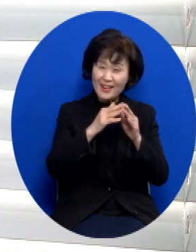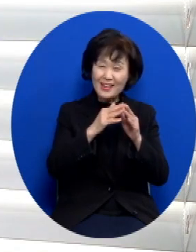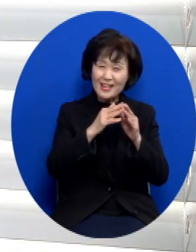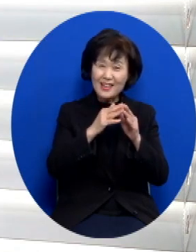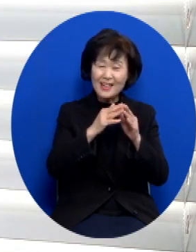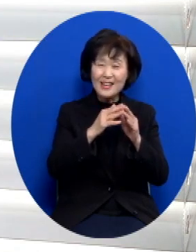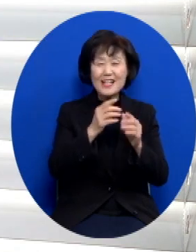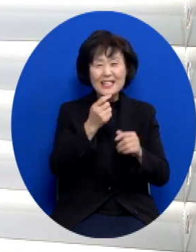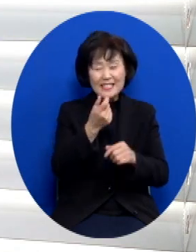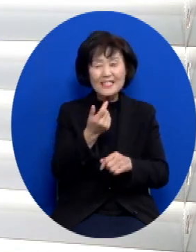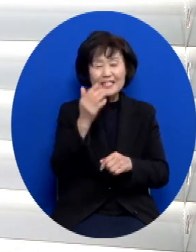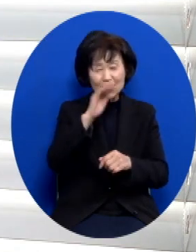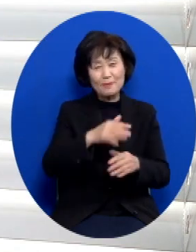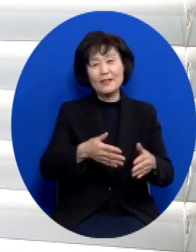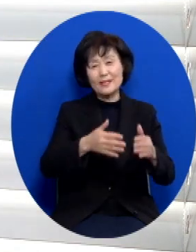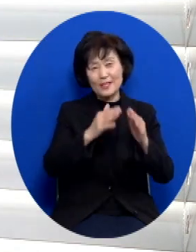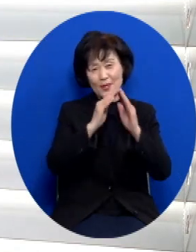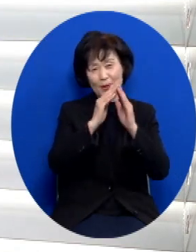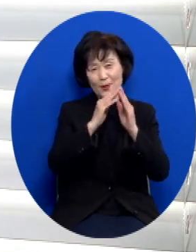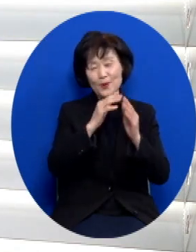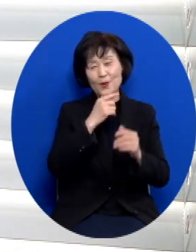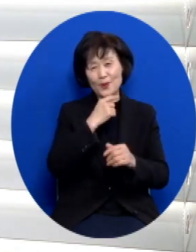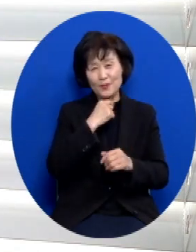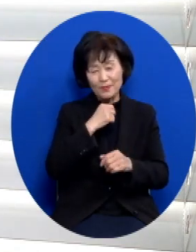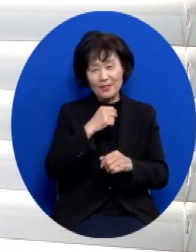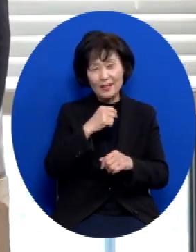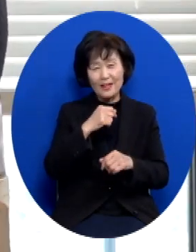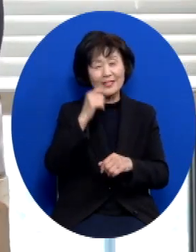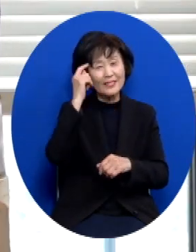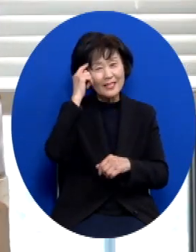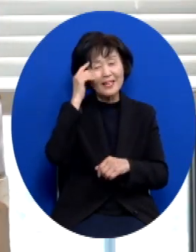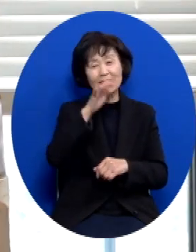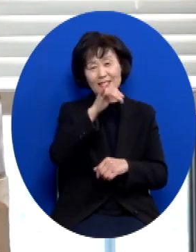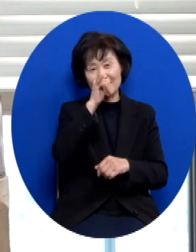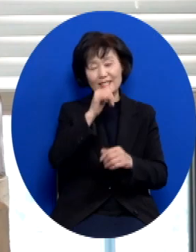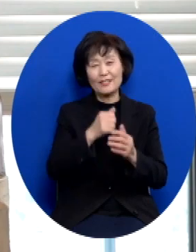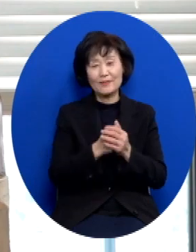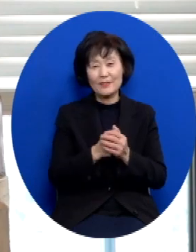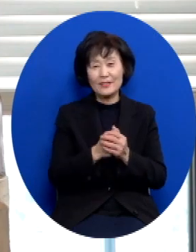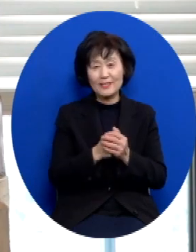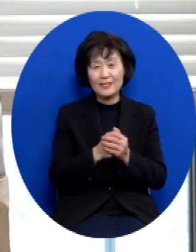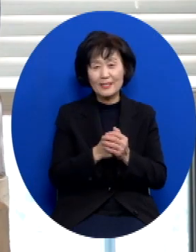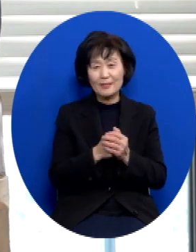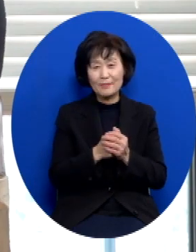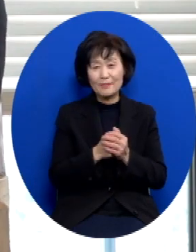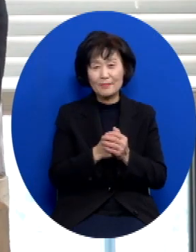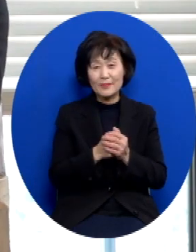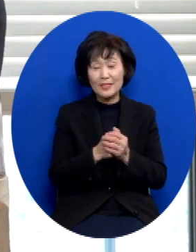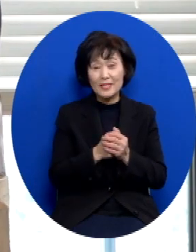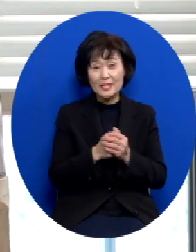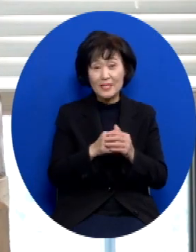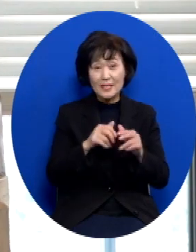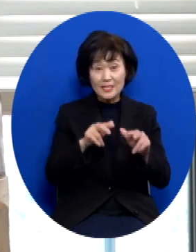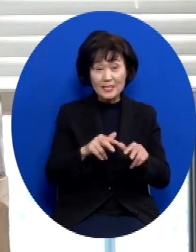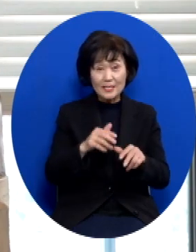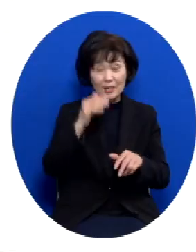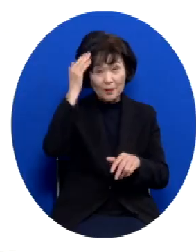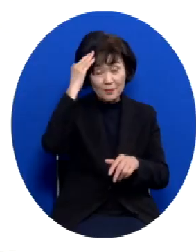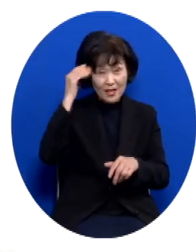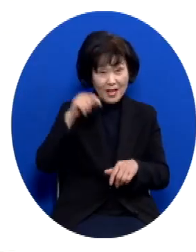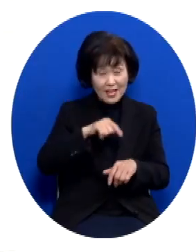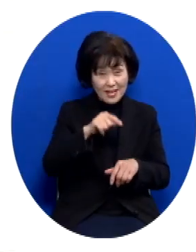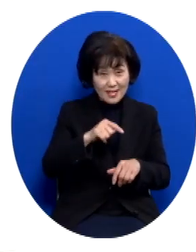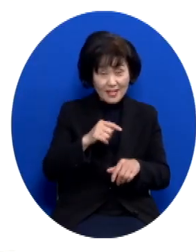작더라도 한번 세워보자, 그런 마음을 갖고 있습니다. 이 연탄은행 사역이 순수 한국에서 시작된 이